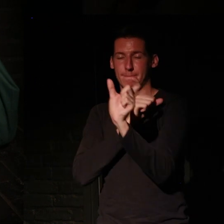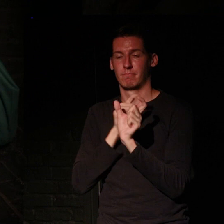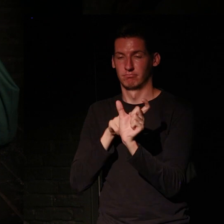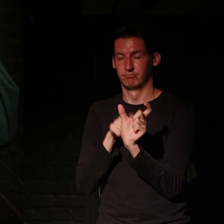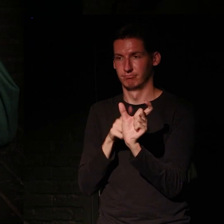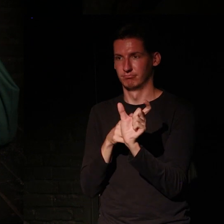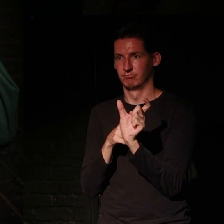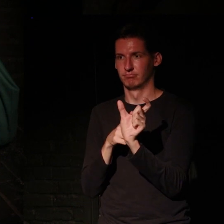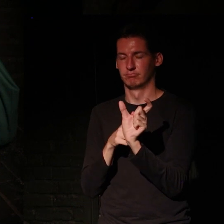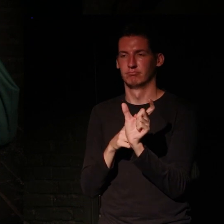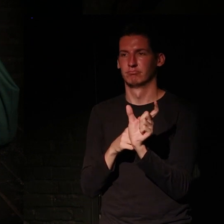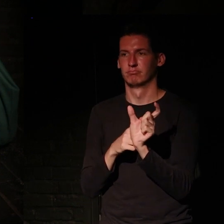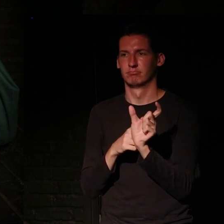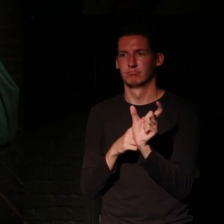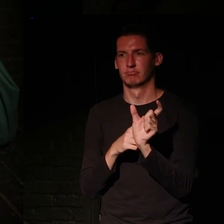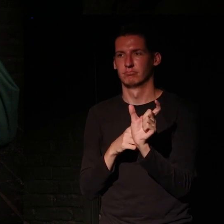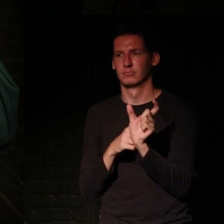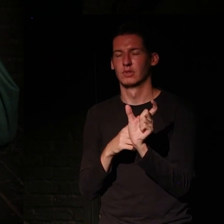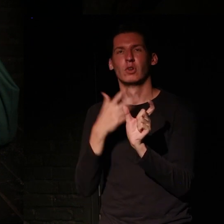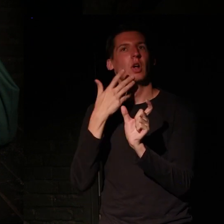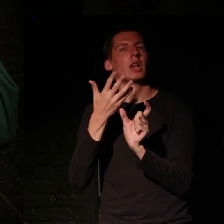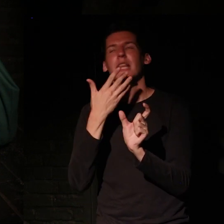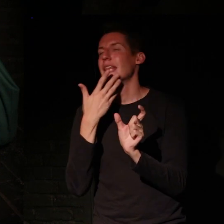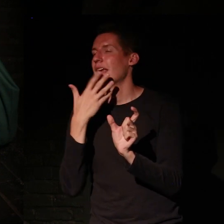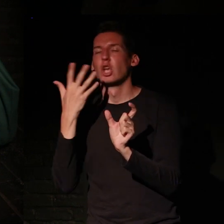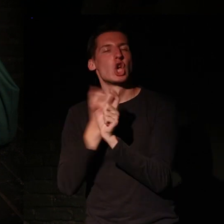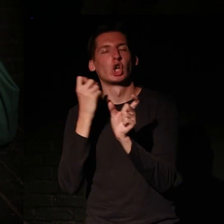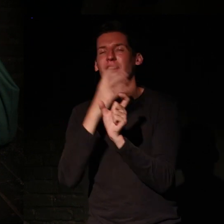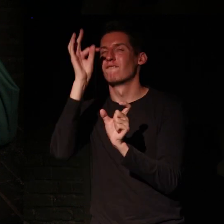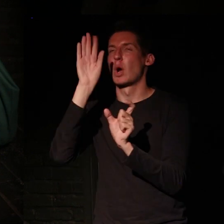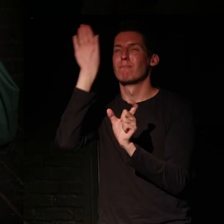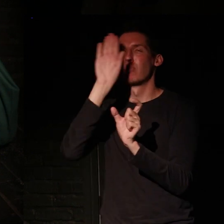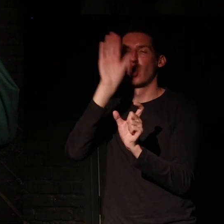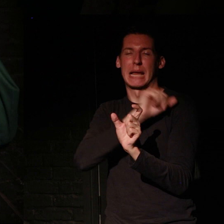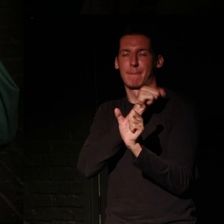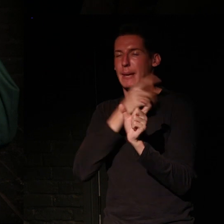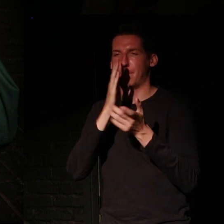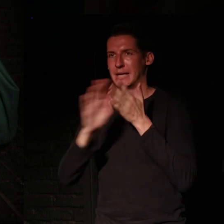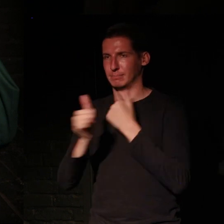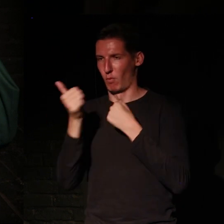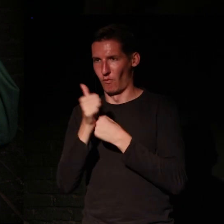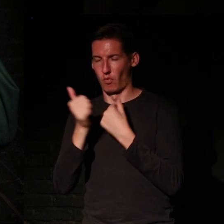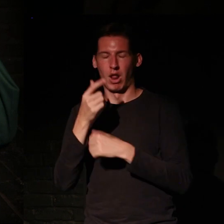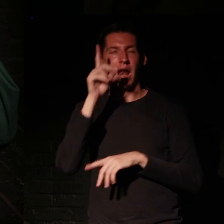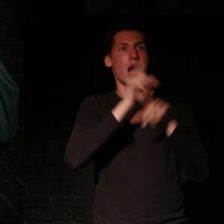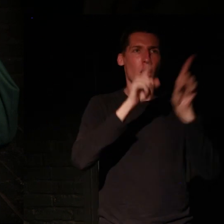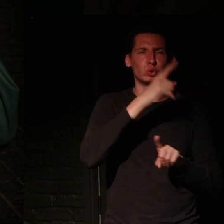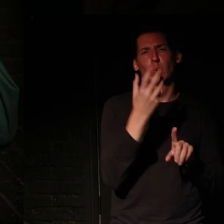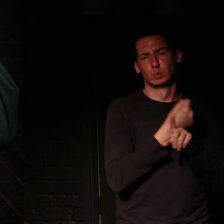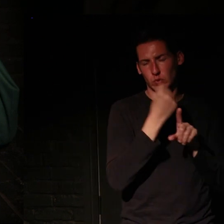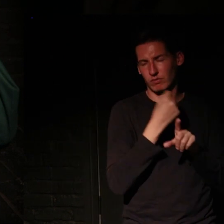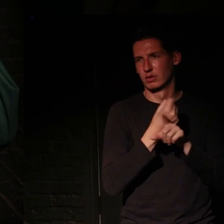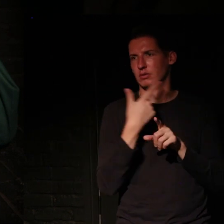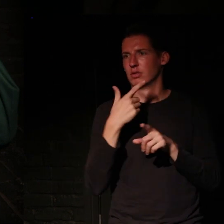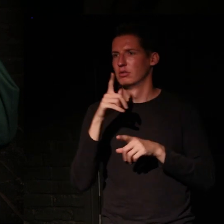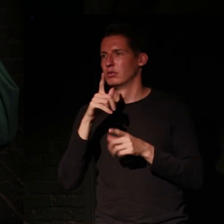w związku z przykazaniem nie wymawiaj imienia Boga swego nadaremno, Żydzi na przykład nigdy nie używają ani